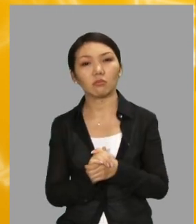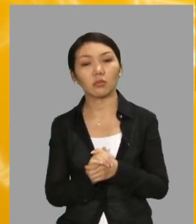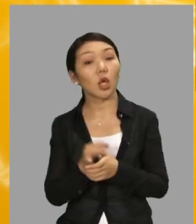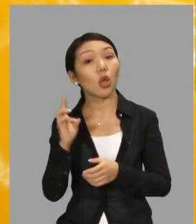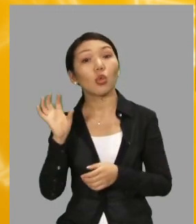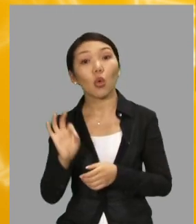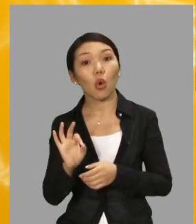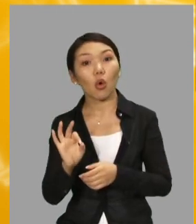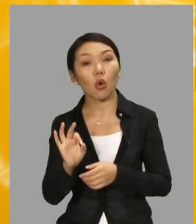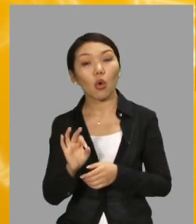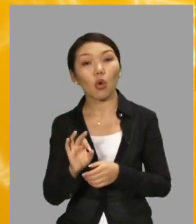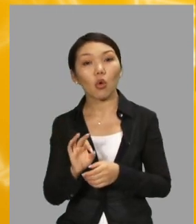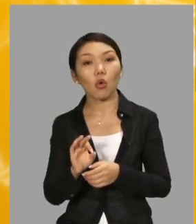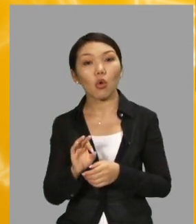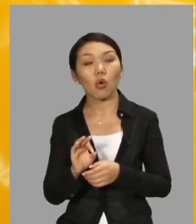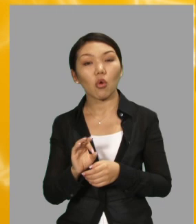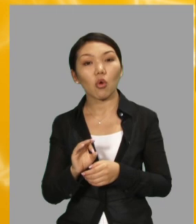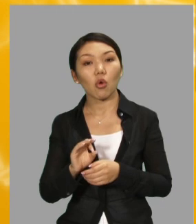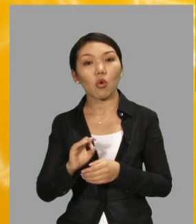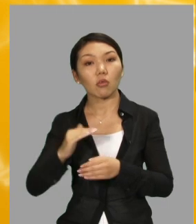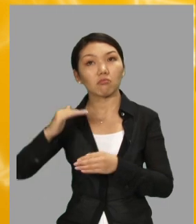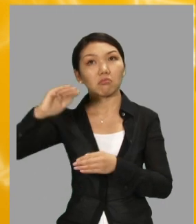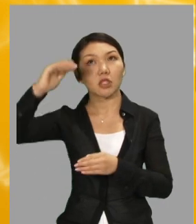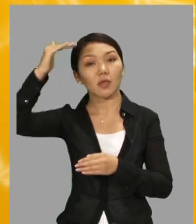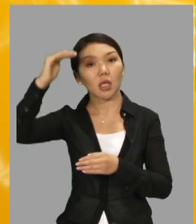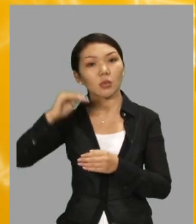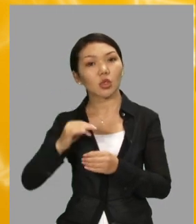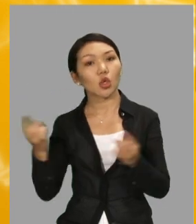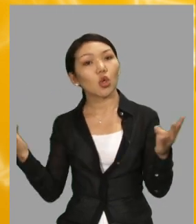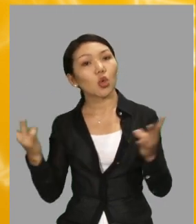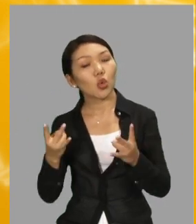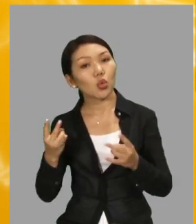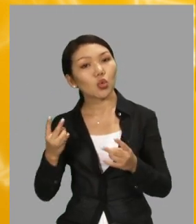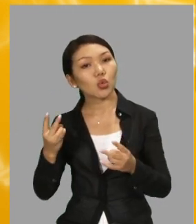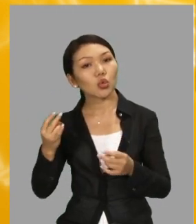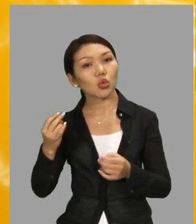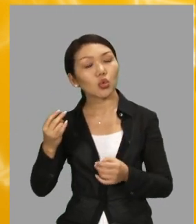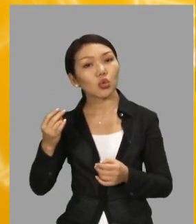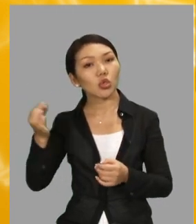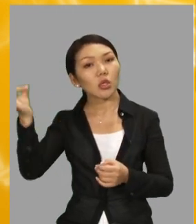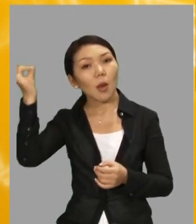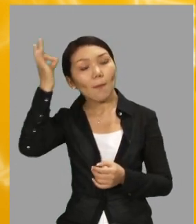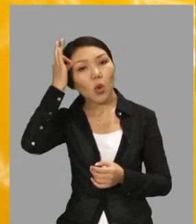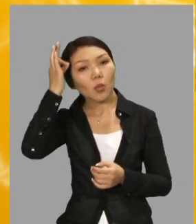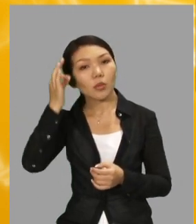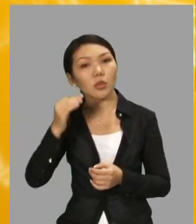Но, передвигаясь по ней, нужно помнить и соблюдать простые